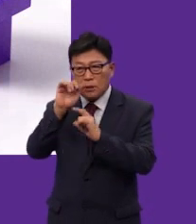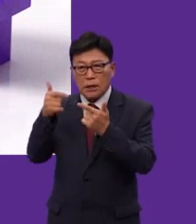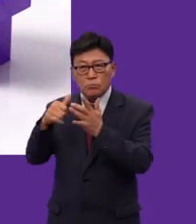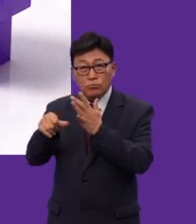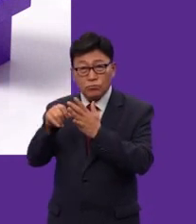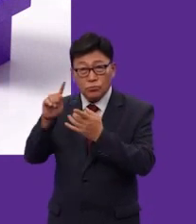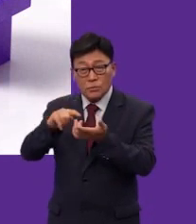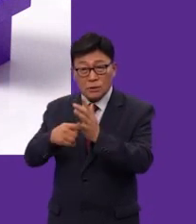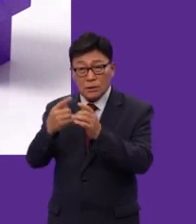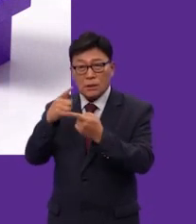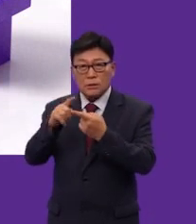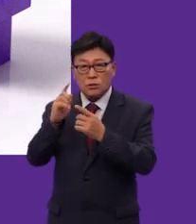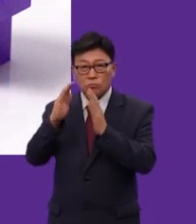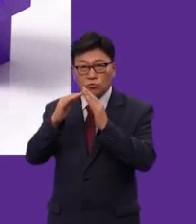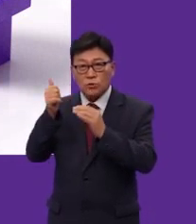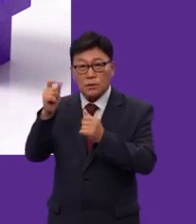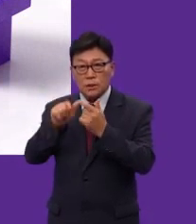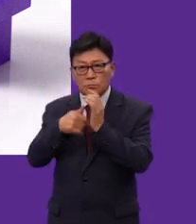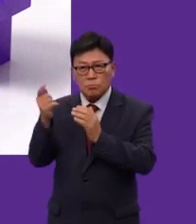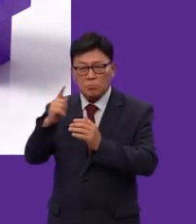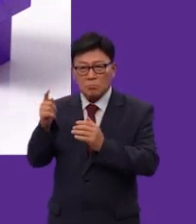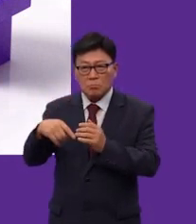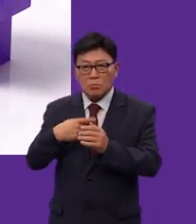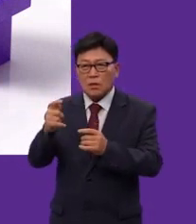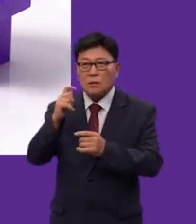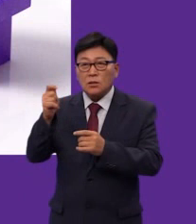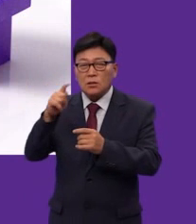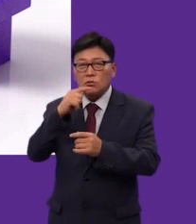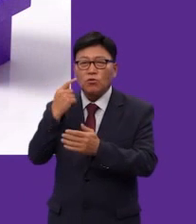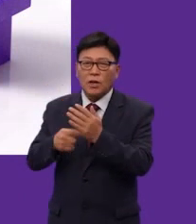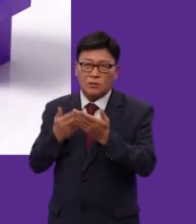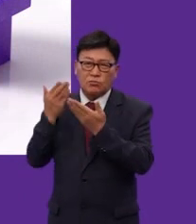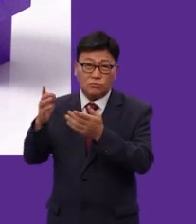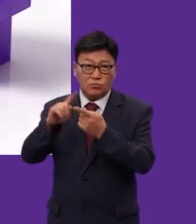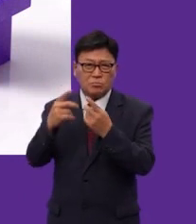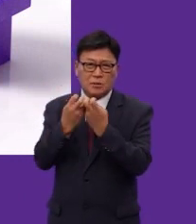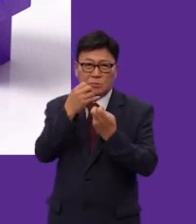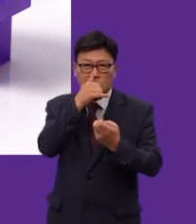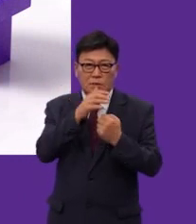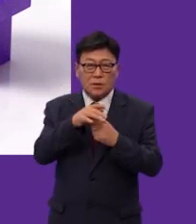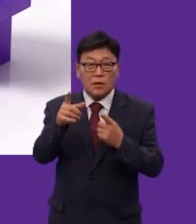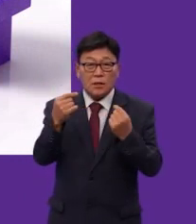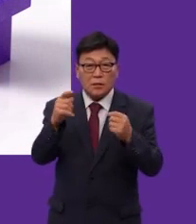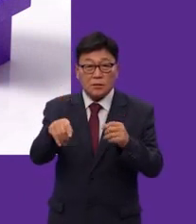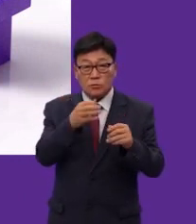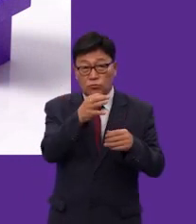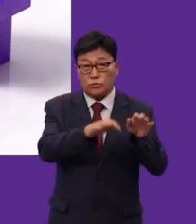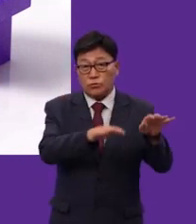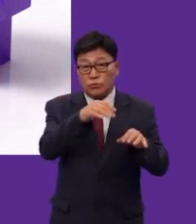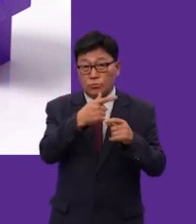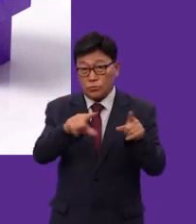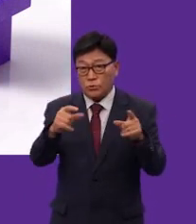내놓은 집주인들에게 페널티를 부여하는 방안을 제시했습니다. 지역별 특수성 및 시세 차이를